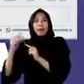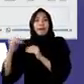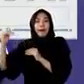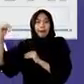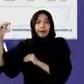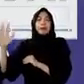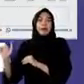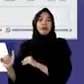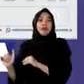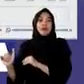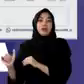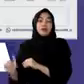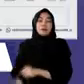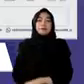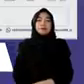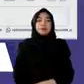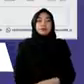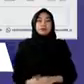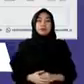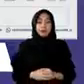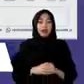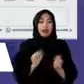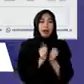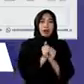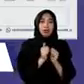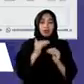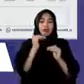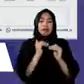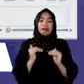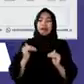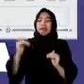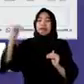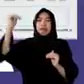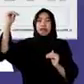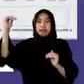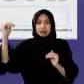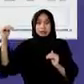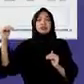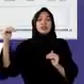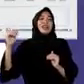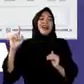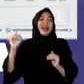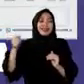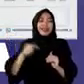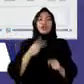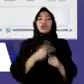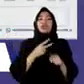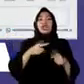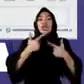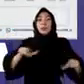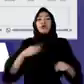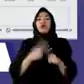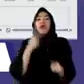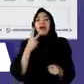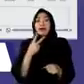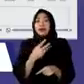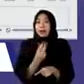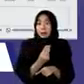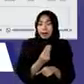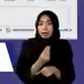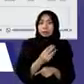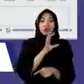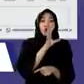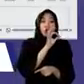2021. Selama peningkatan tajam tersebut, telah dilewati 2 periode libur panjang, yaitu pada akhir bulan